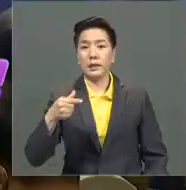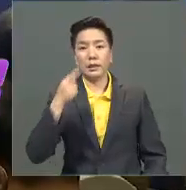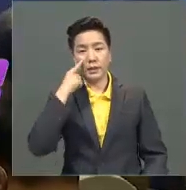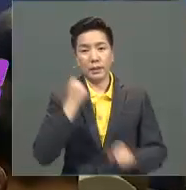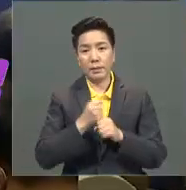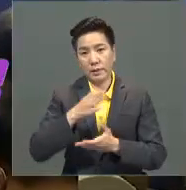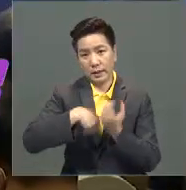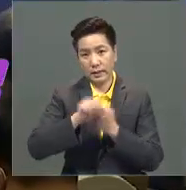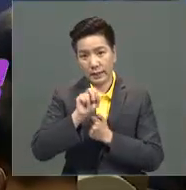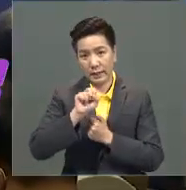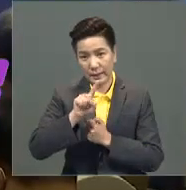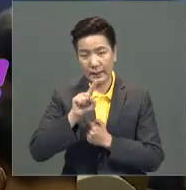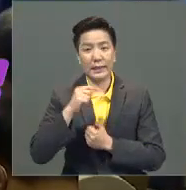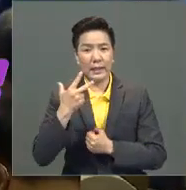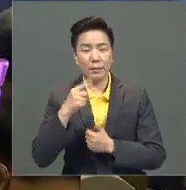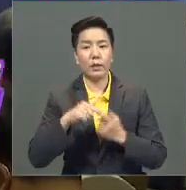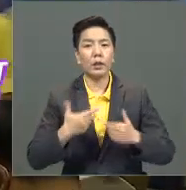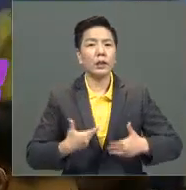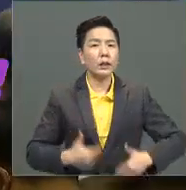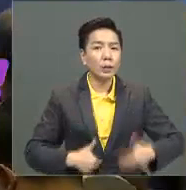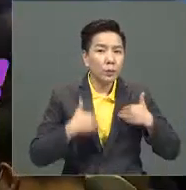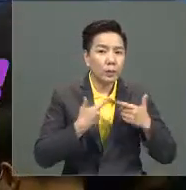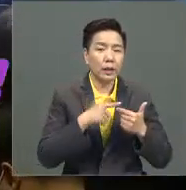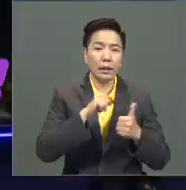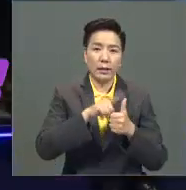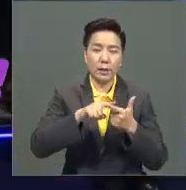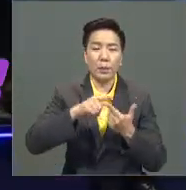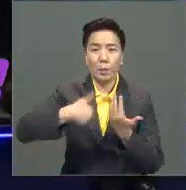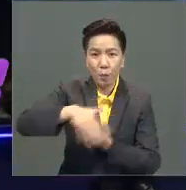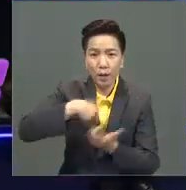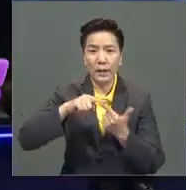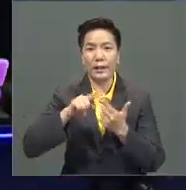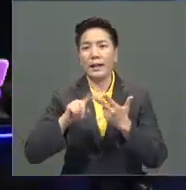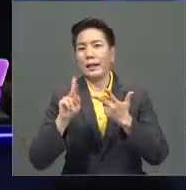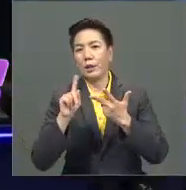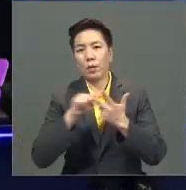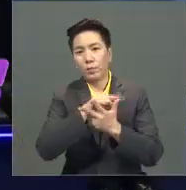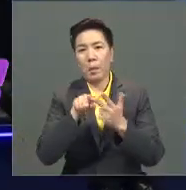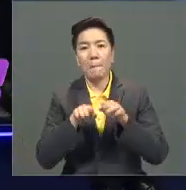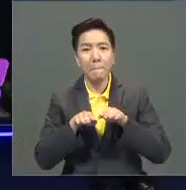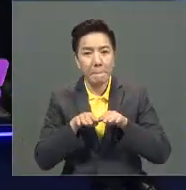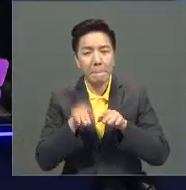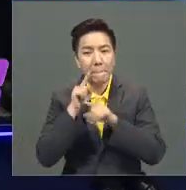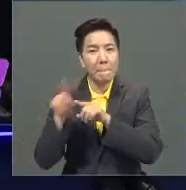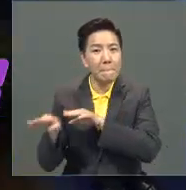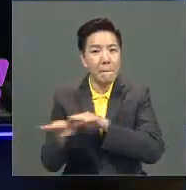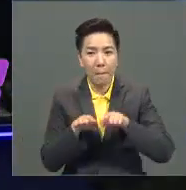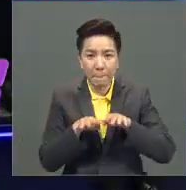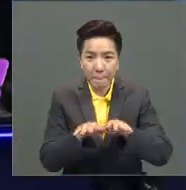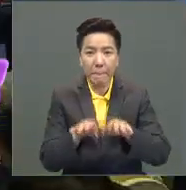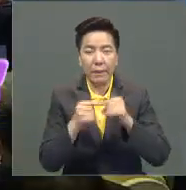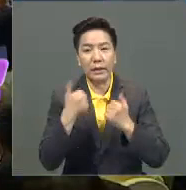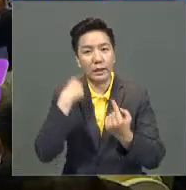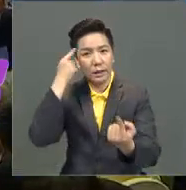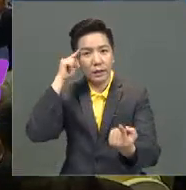าทั้ง3เศรษฐกิจนะคะคือเศรษฐกิจชีวภาพเศรษฐกิจหมุนเวียนและเศรษฐกิจสีเขียวไปพร้อมๆกันเพื่อให้บรรลุเป้าหมาย